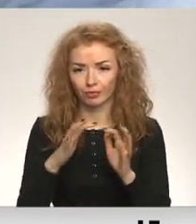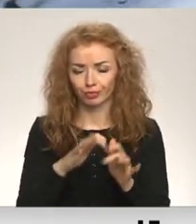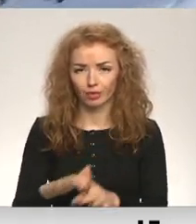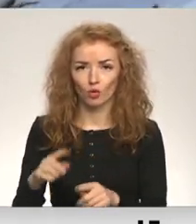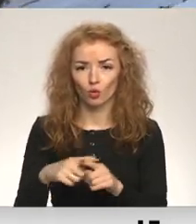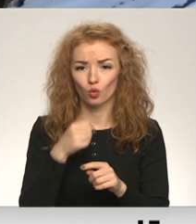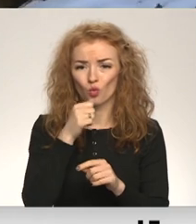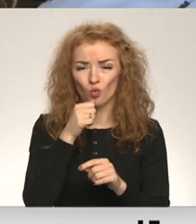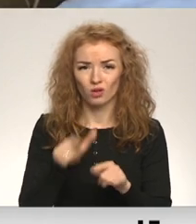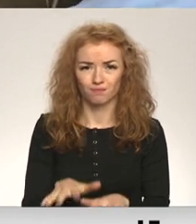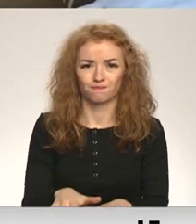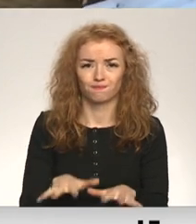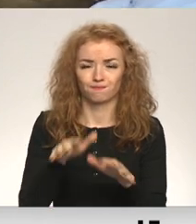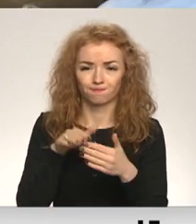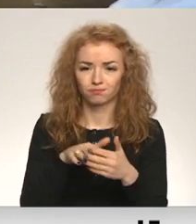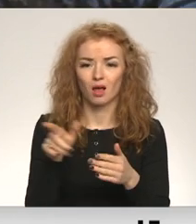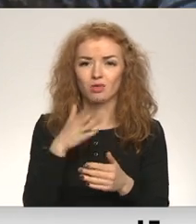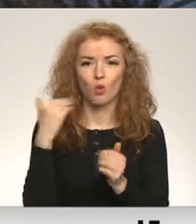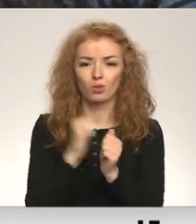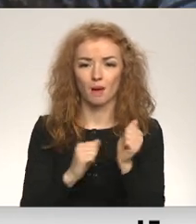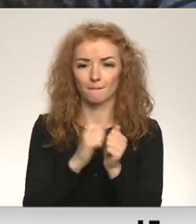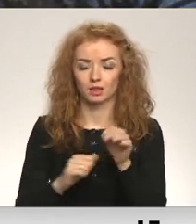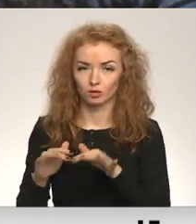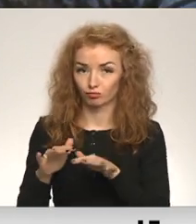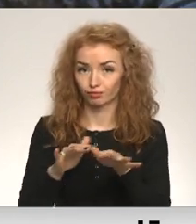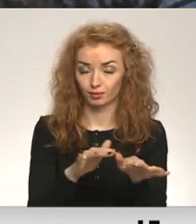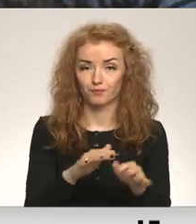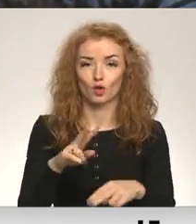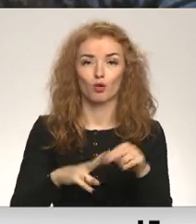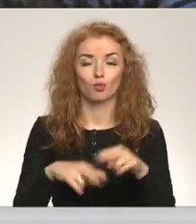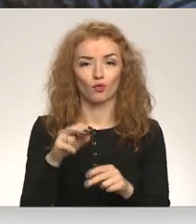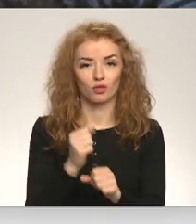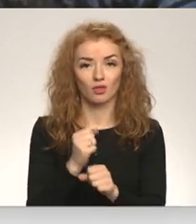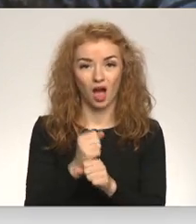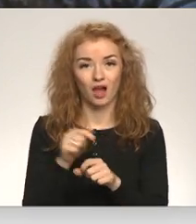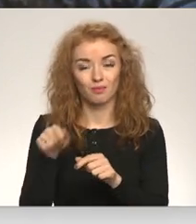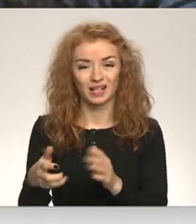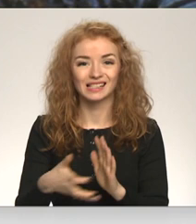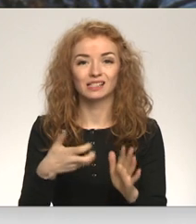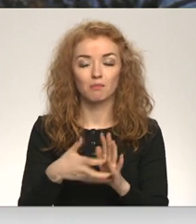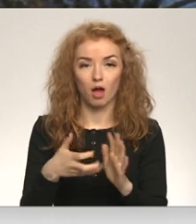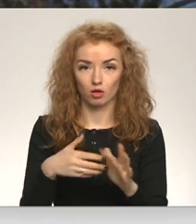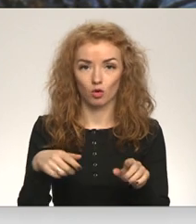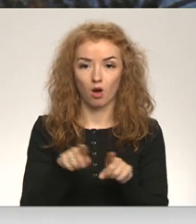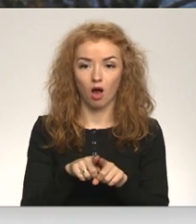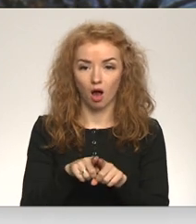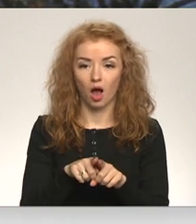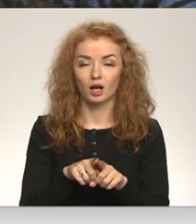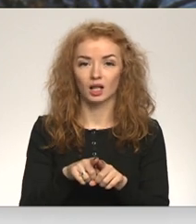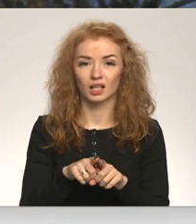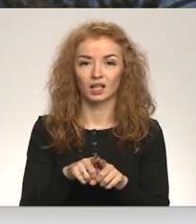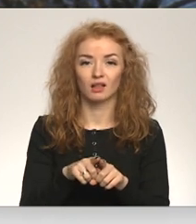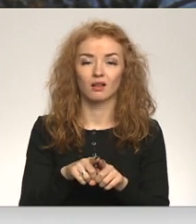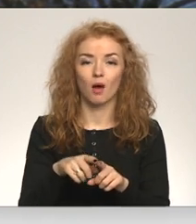kas ietekmē upes dabisko caurplūdumu. Būvdarbos kā būvmateriāli tika izmantot arī nereģenerēti